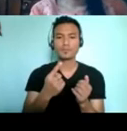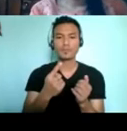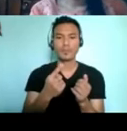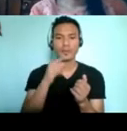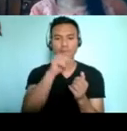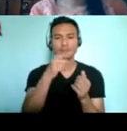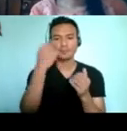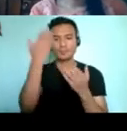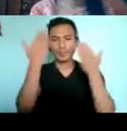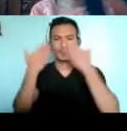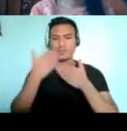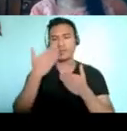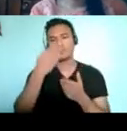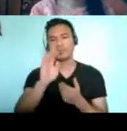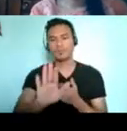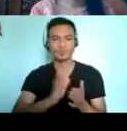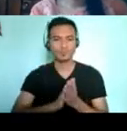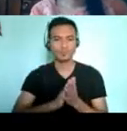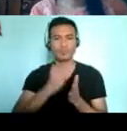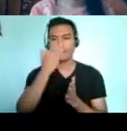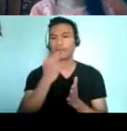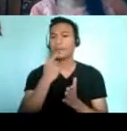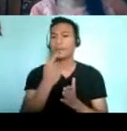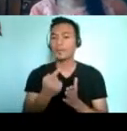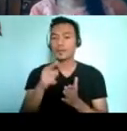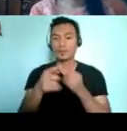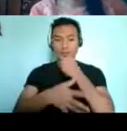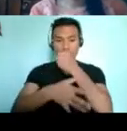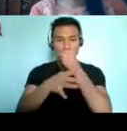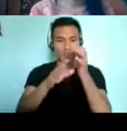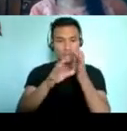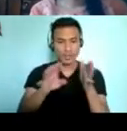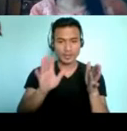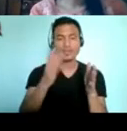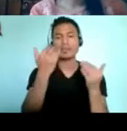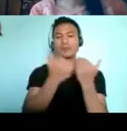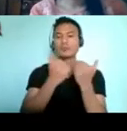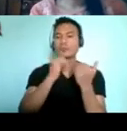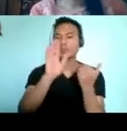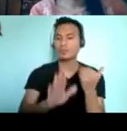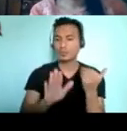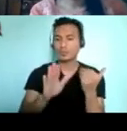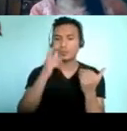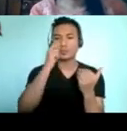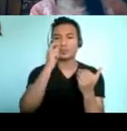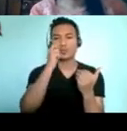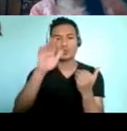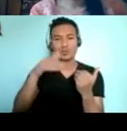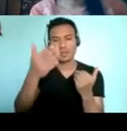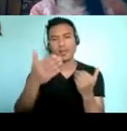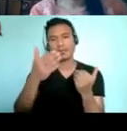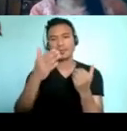त्यहाँनिर हिंसाको सिर्जना हुँदै आउँछ। किन भन्दाखेरि यो संरचनाले के गरिरहेको छ भन्दाखेरि पुरुषलाई सर्वेसत्ता,